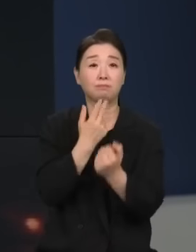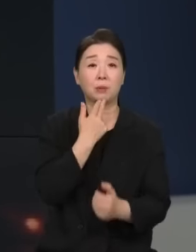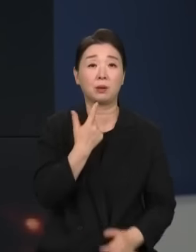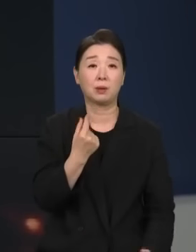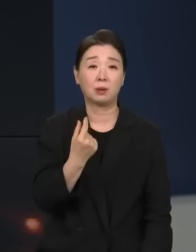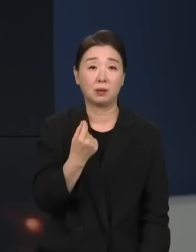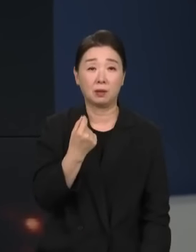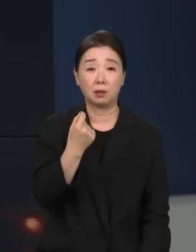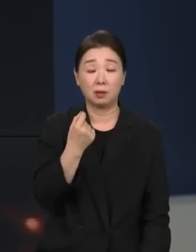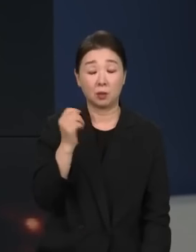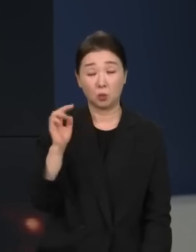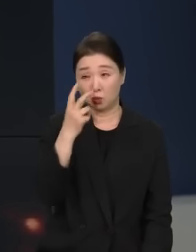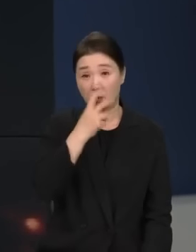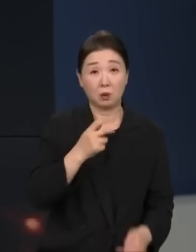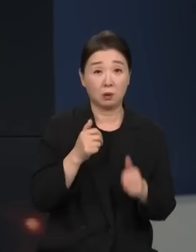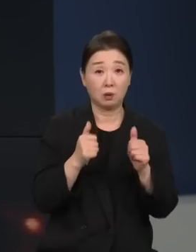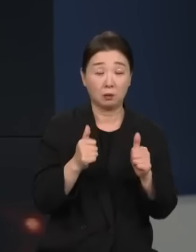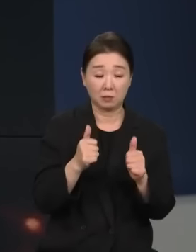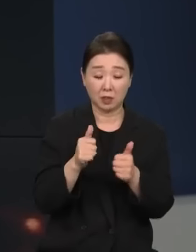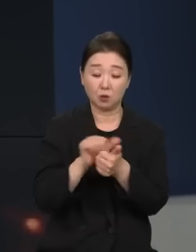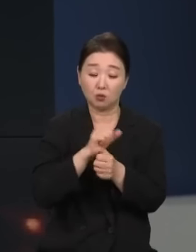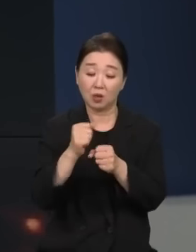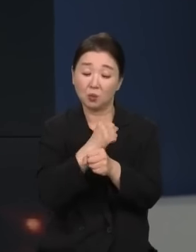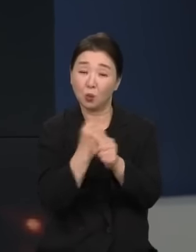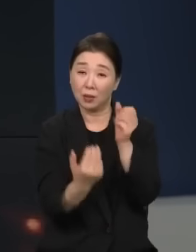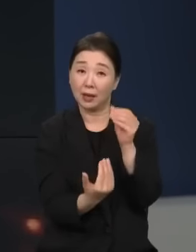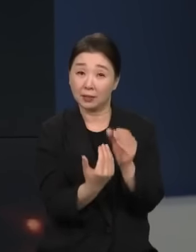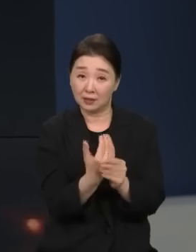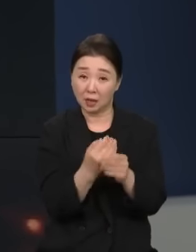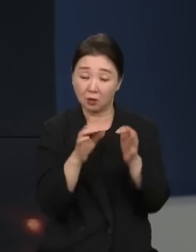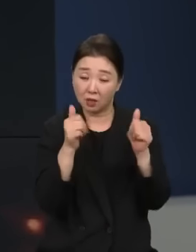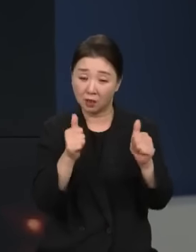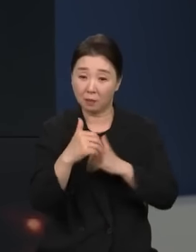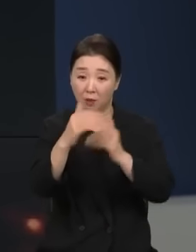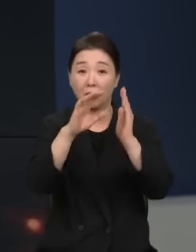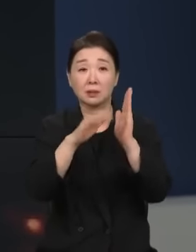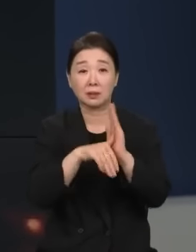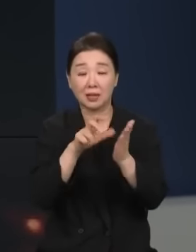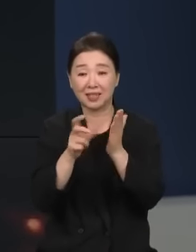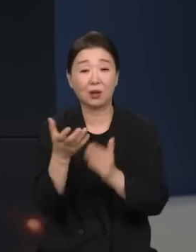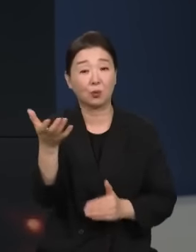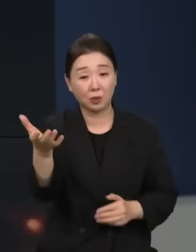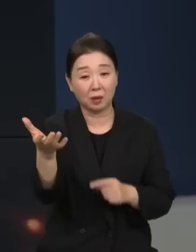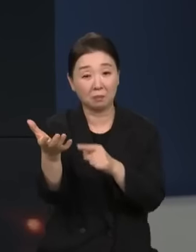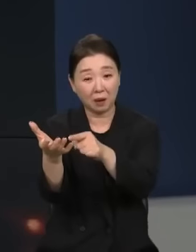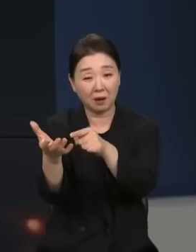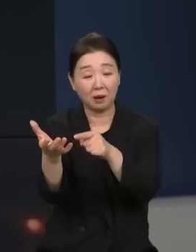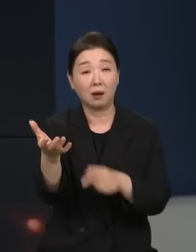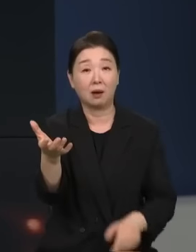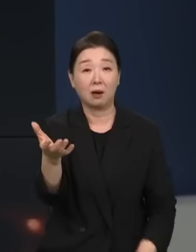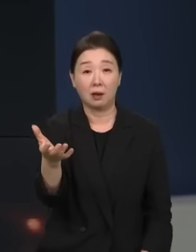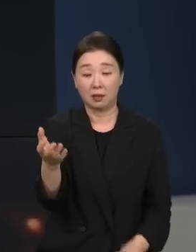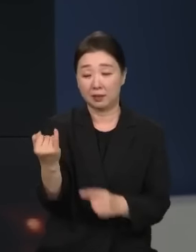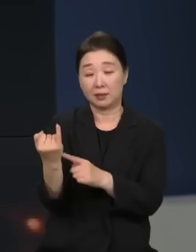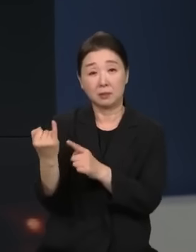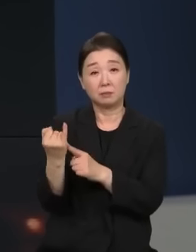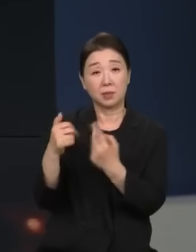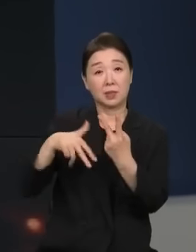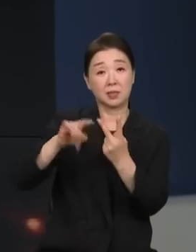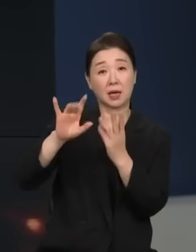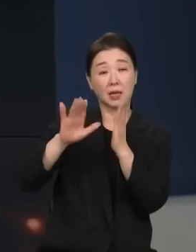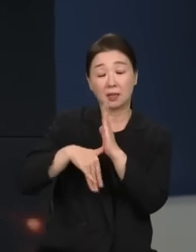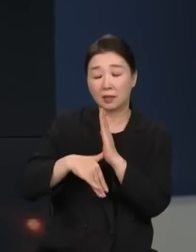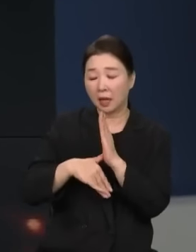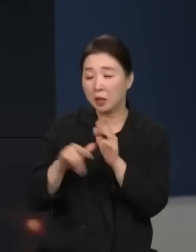없었습니다이 최근 검찰이 이치 모터스 주가조작 사건 재판 과정에서 제출한 자료에 따르면이 김여사 측은 2차 시기엔 일부